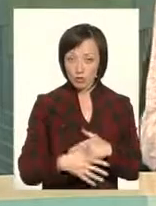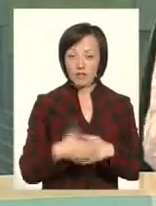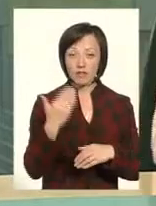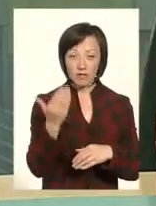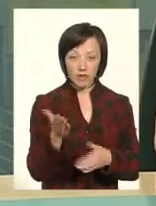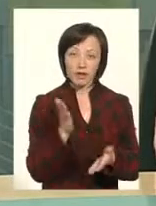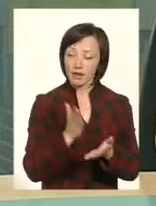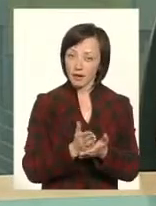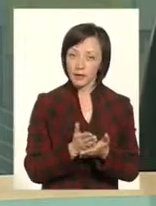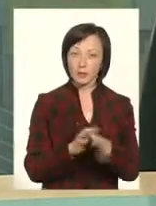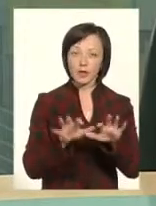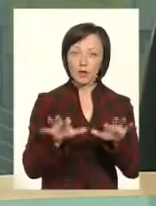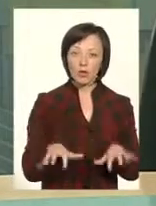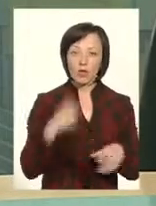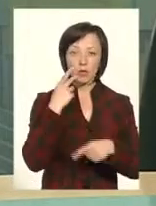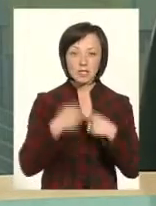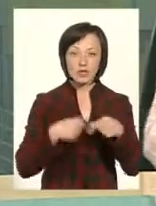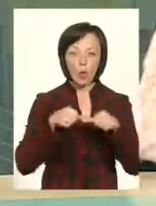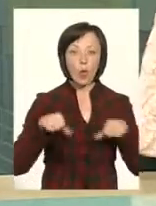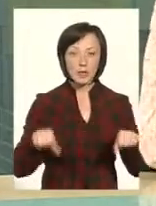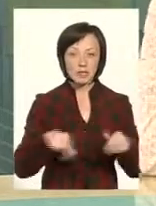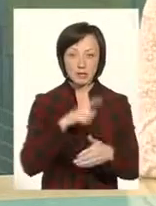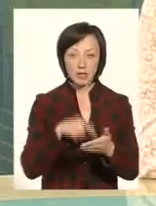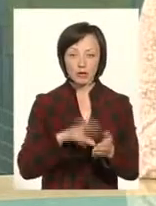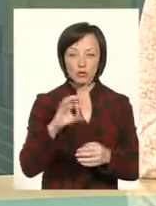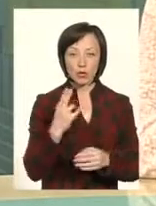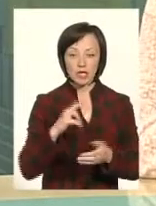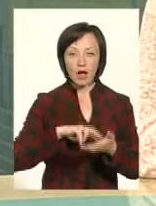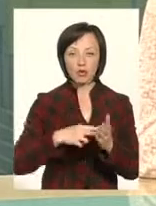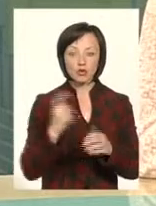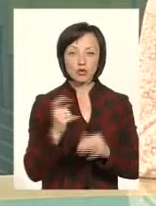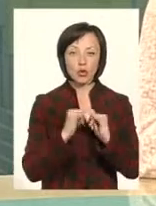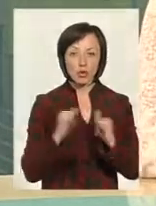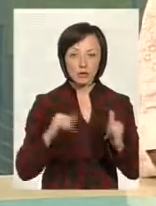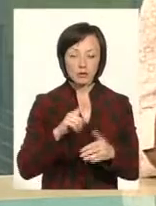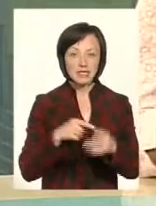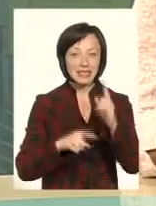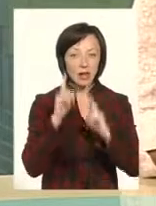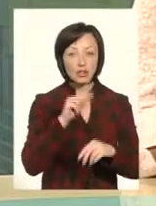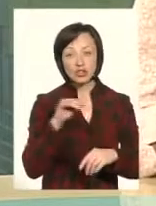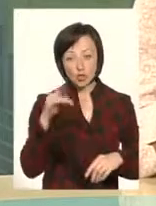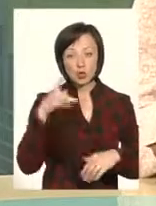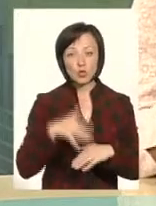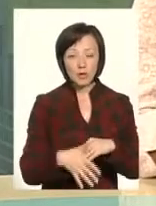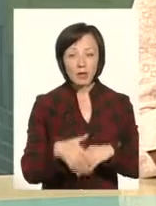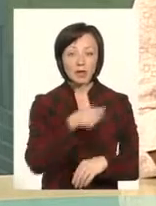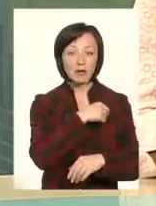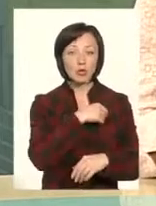ви є головою постійної комісії з питань соціально-економічного розвитку так. в міській раді, чи є розуміння,